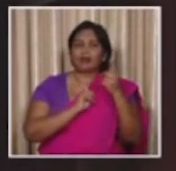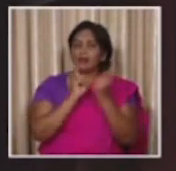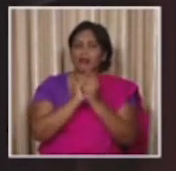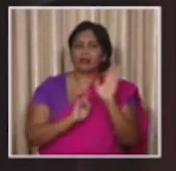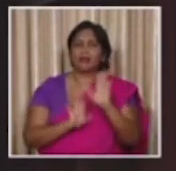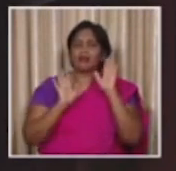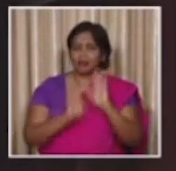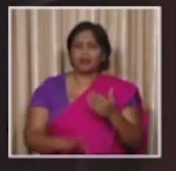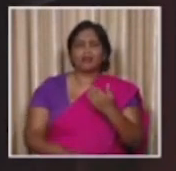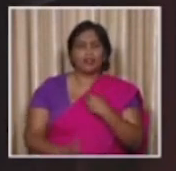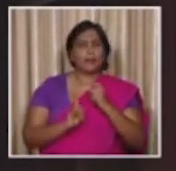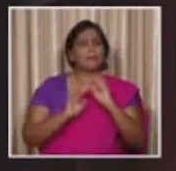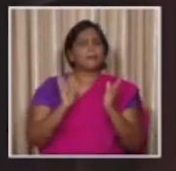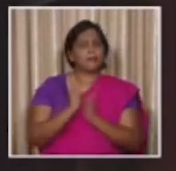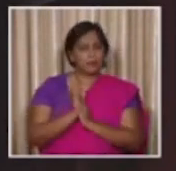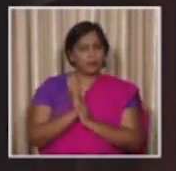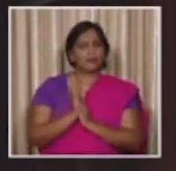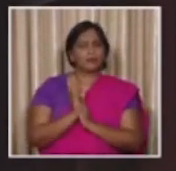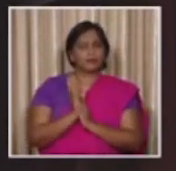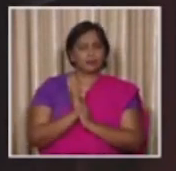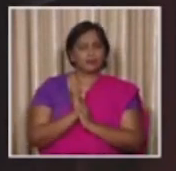නෑ. අනිත් එක මම අගමැතිතුමාගේ